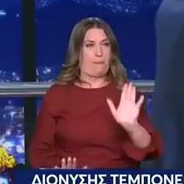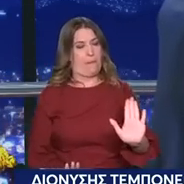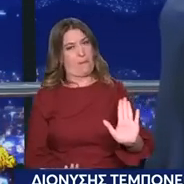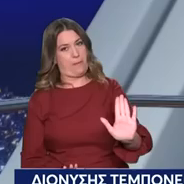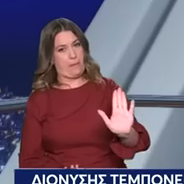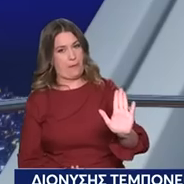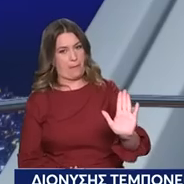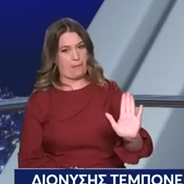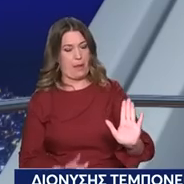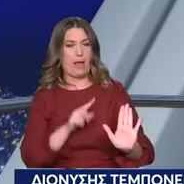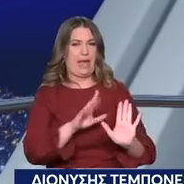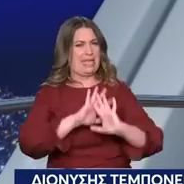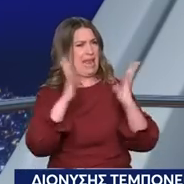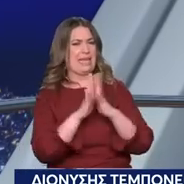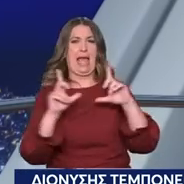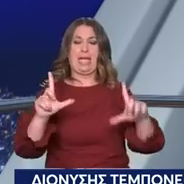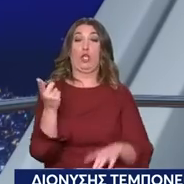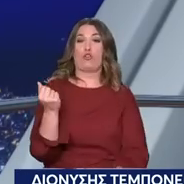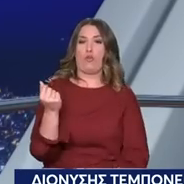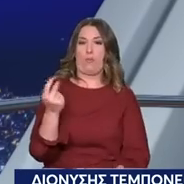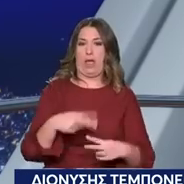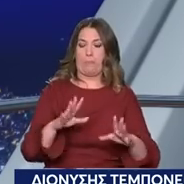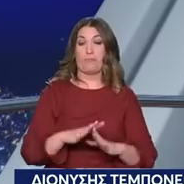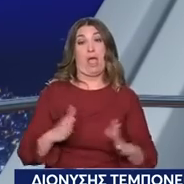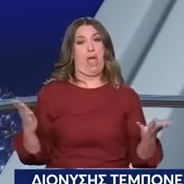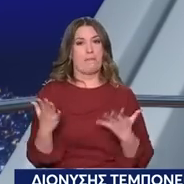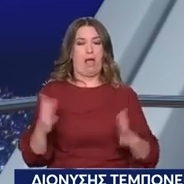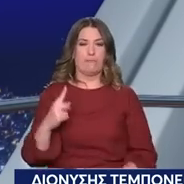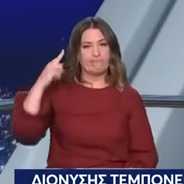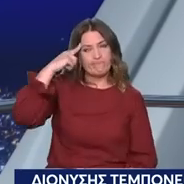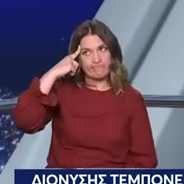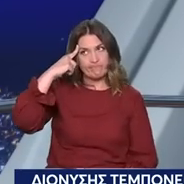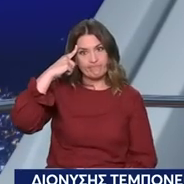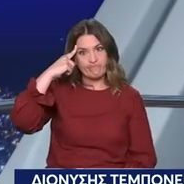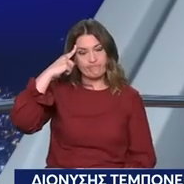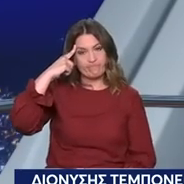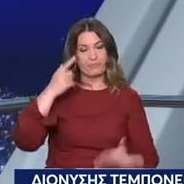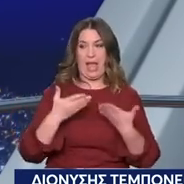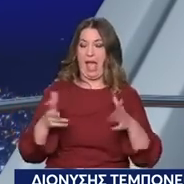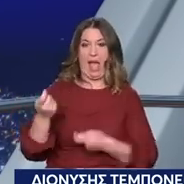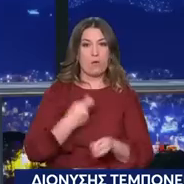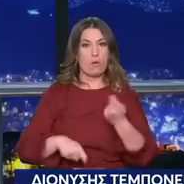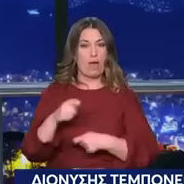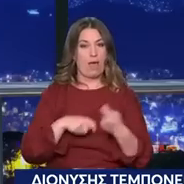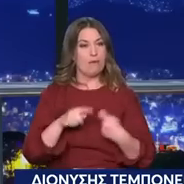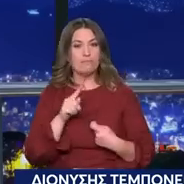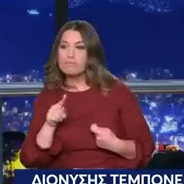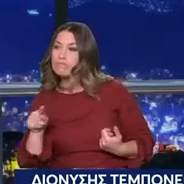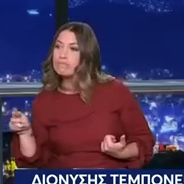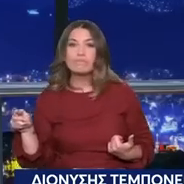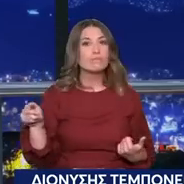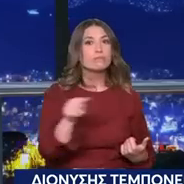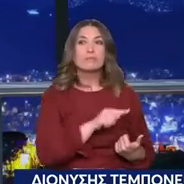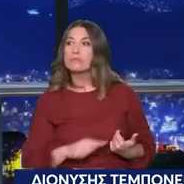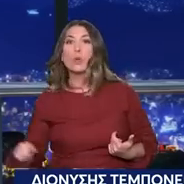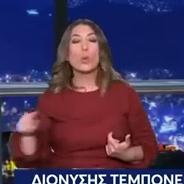Αυτό παράγει ένα οικονομικό αποτύπωμα. Αν λοιπόν υπήρχε η βούληση να γίνουν οι έλεγχοι στην αγορά, τα χρήματα αυτά πρέπει να συμφωνήσουμε ότι θα